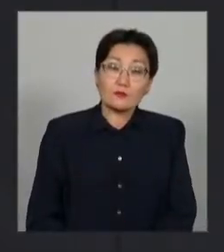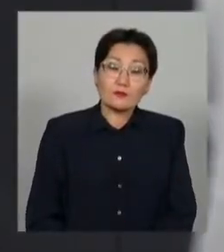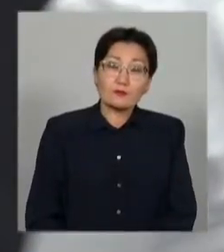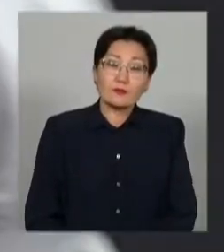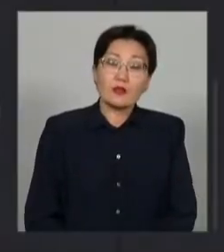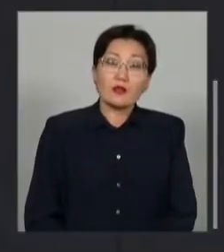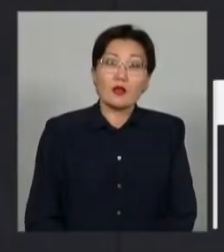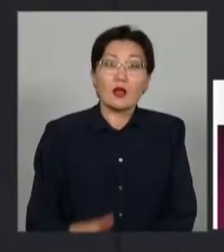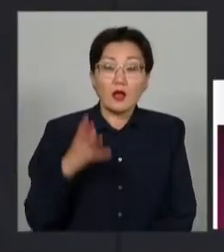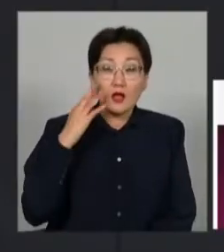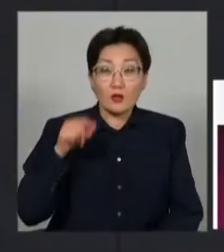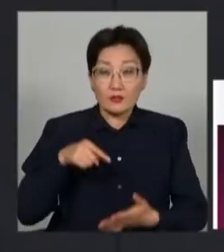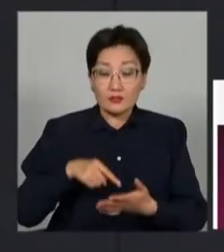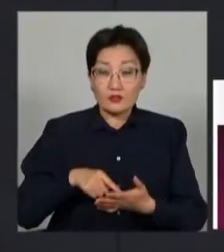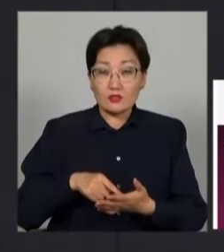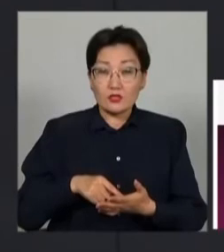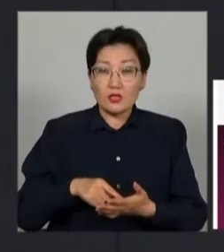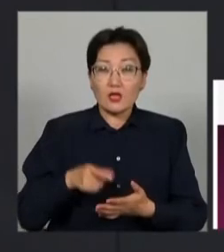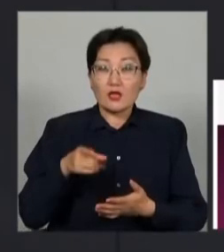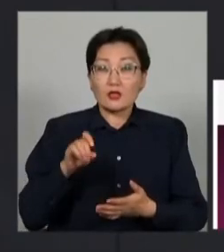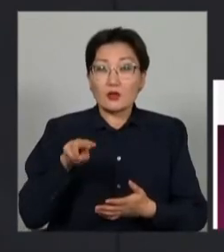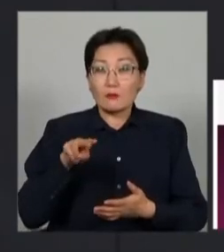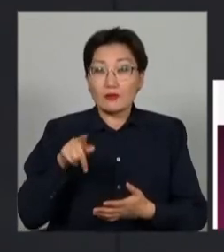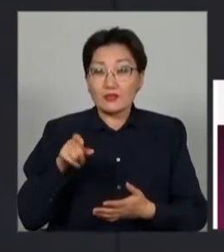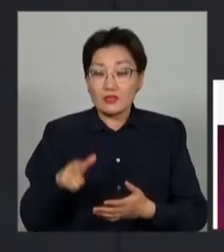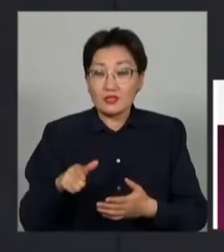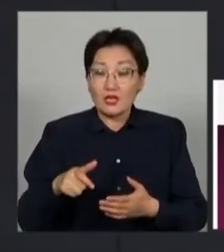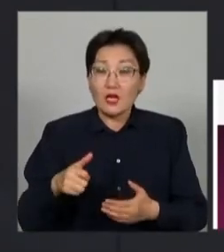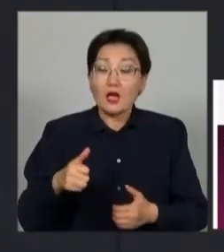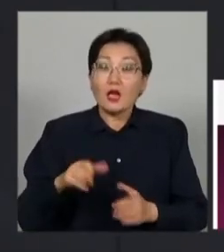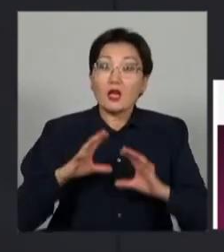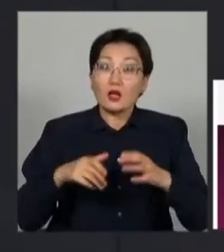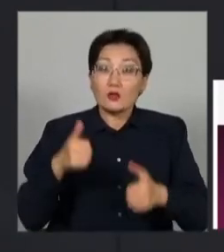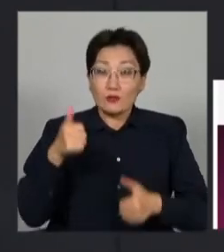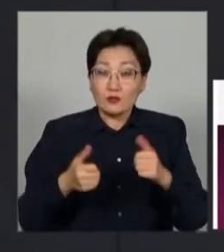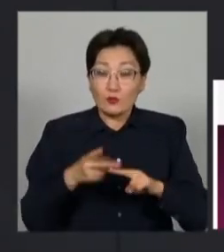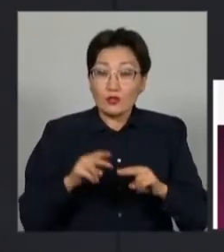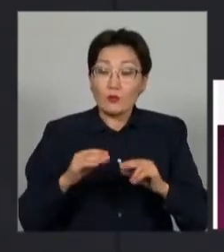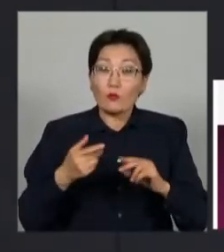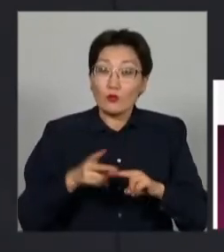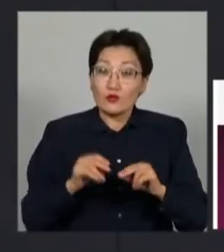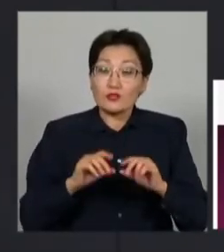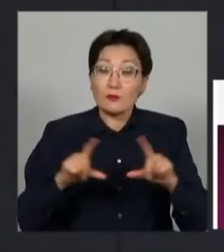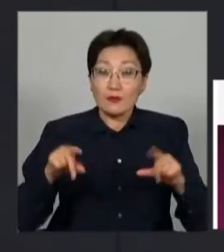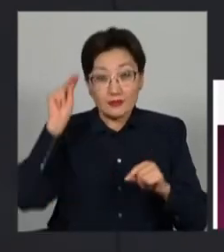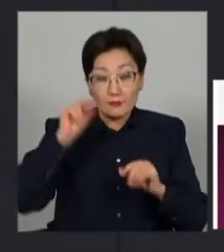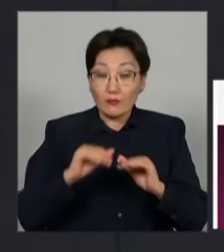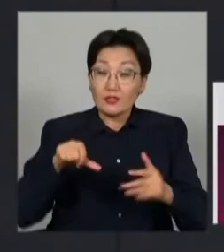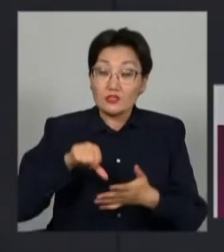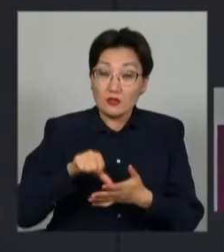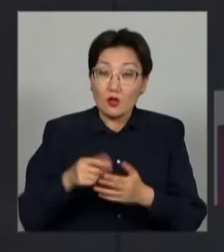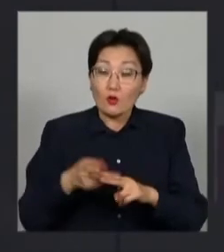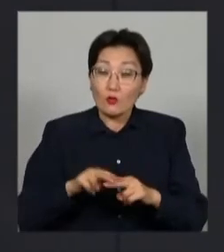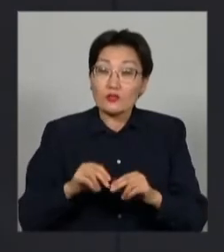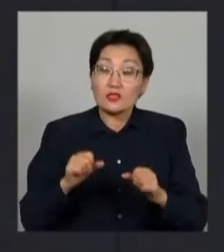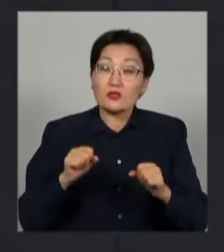деген Алматы қаласында креплинг Аигадан халықаралық жарыс өтеді. Сол жарысқа осы жанұяның балалары қатысатын болады Алла қаласа. Сол жарысқа дайындық,